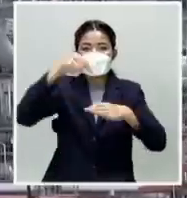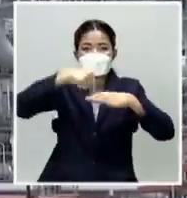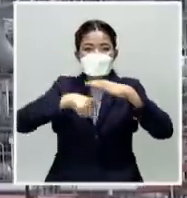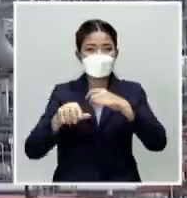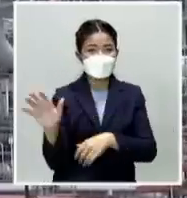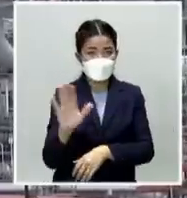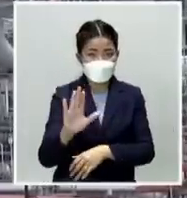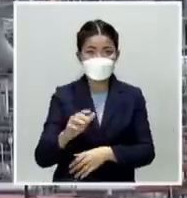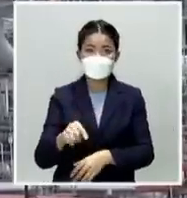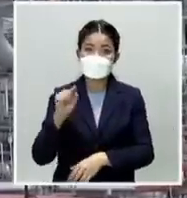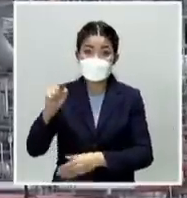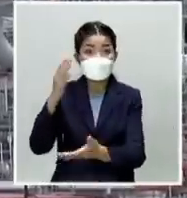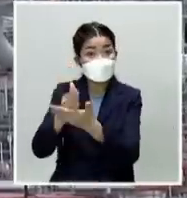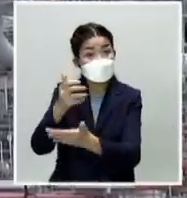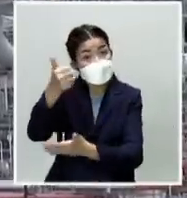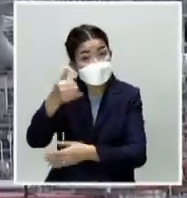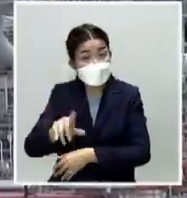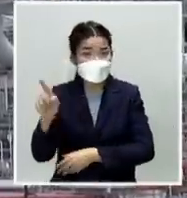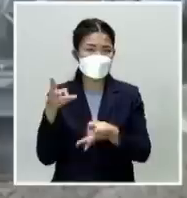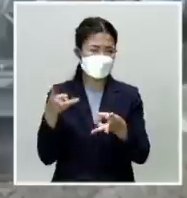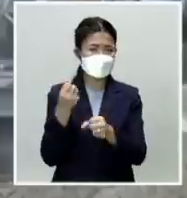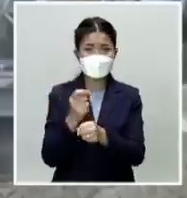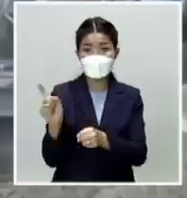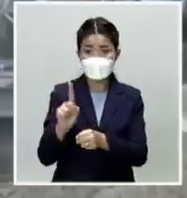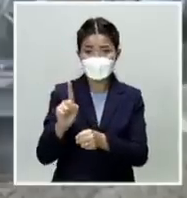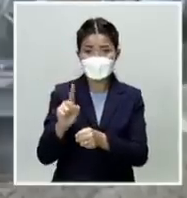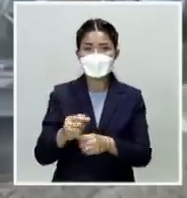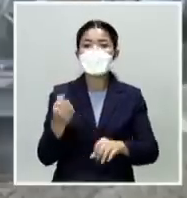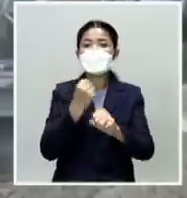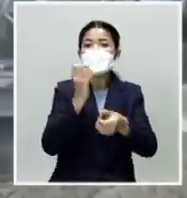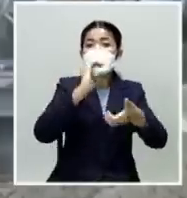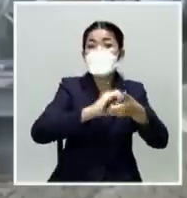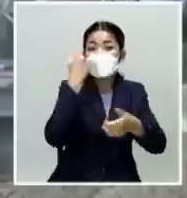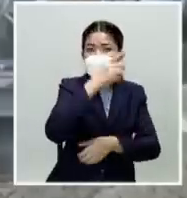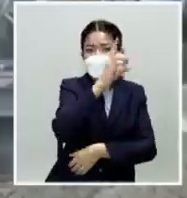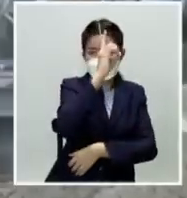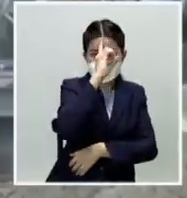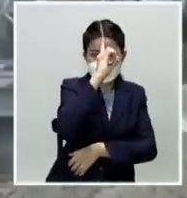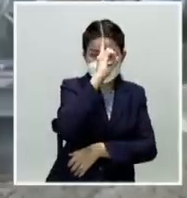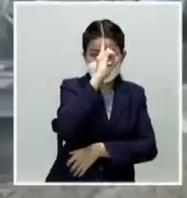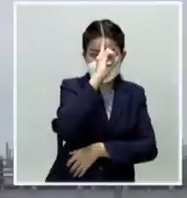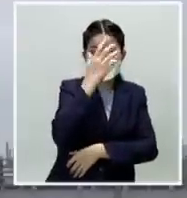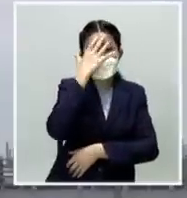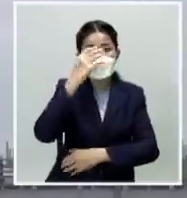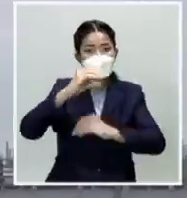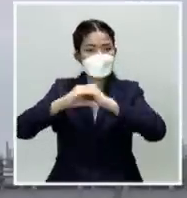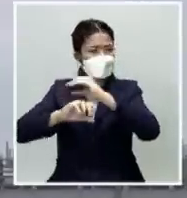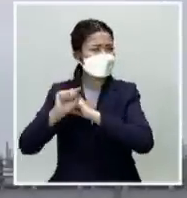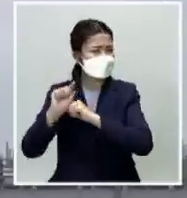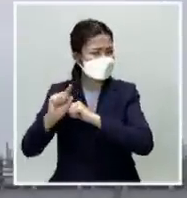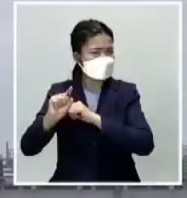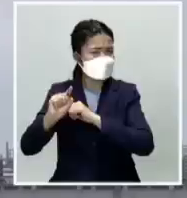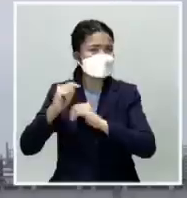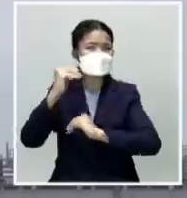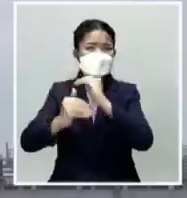าะเจาะจงว่าจะหยุดยั้งโครงการนี้อย่างไรแต่ระบุว่าจะทำงานร่วมกับเยอรมนีเพื่อให้แน่ใจว่าโครงการดังกล่าวจะไม่ก้าว